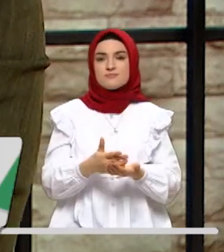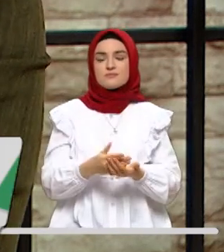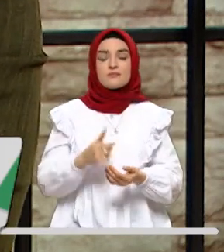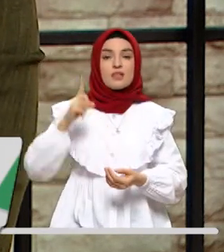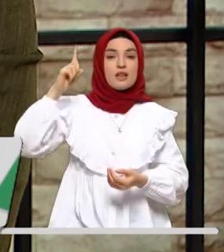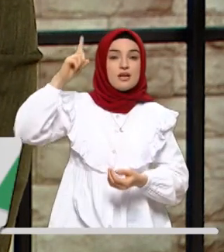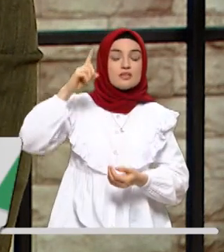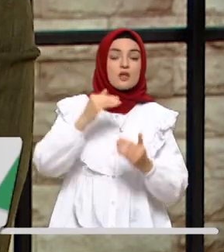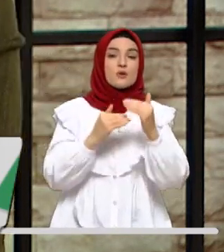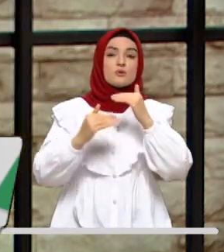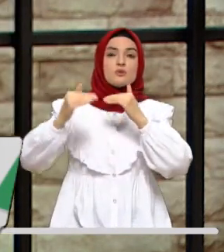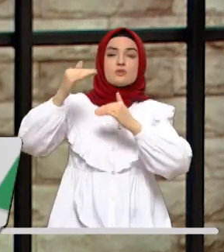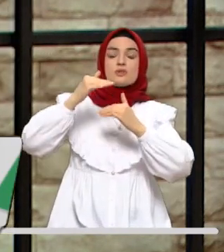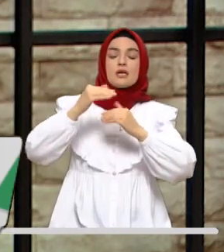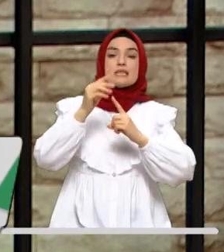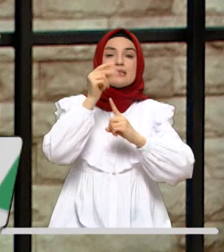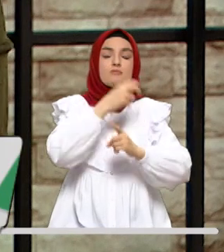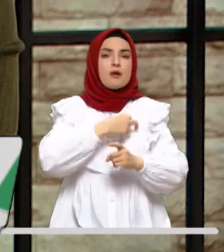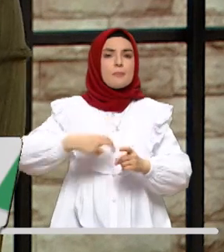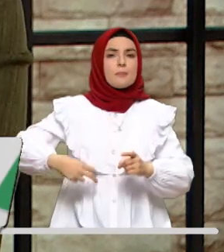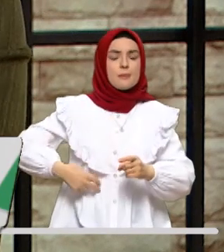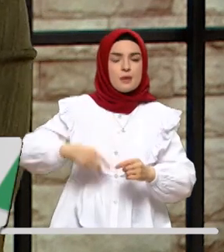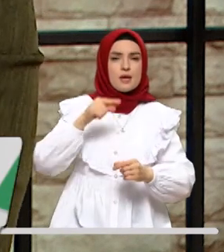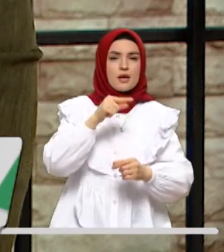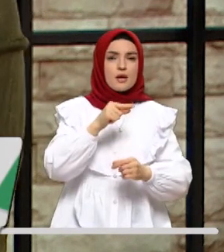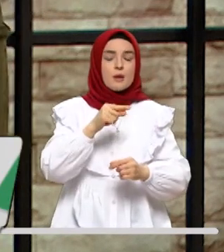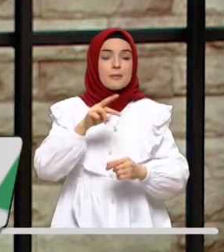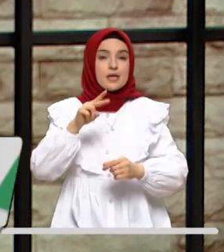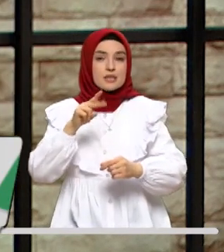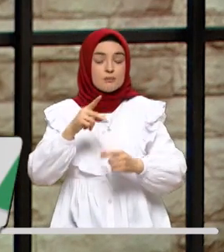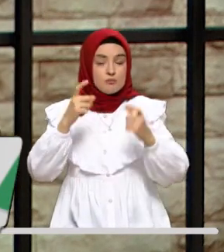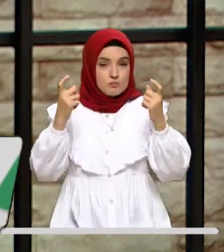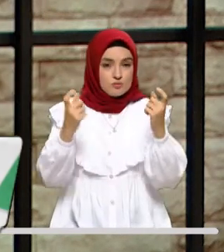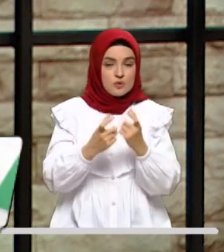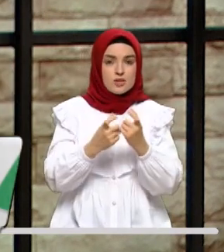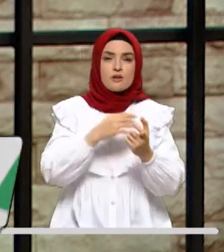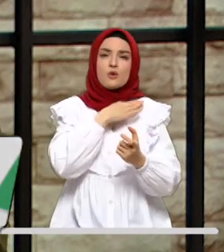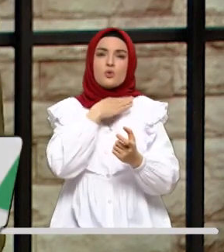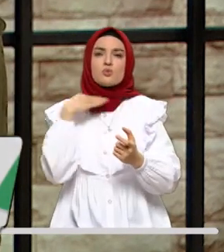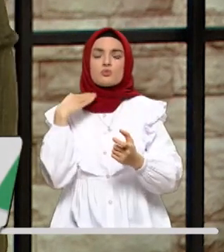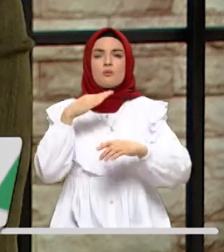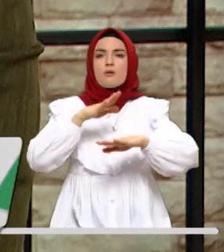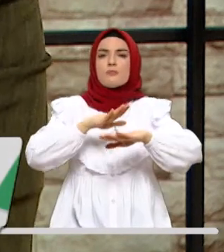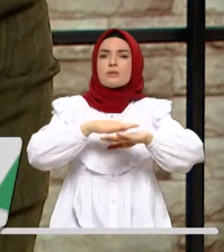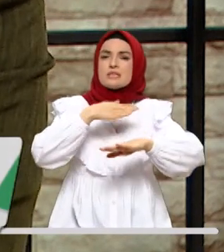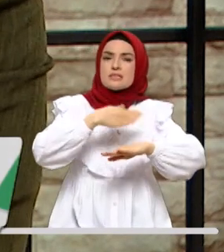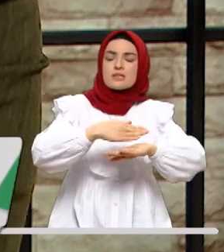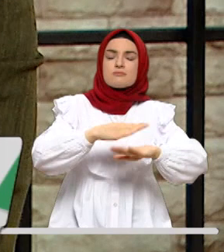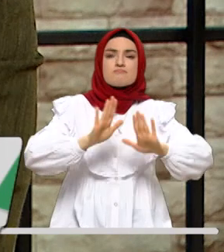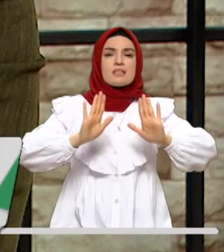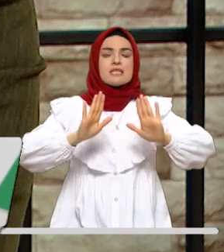aynı Hazreti İbrahim'in oğlu Hazreti İsmail'i Müzdelife meydanında kurban etmeye yatırdığındaki